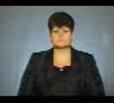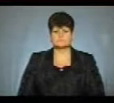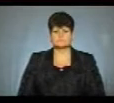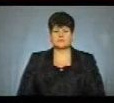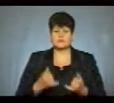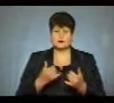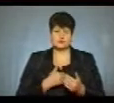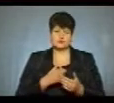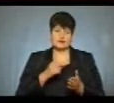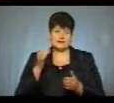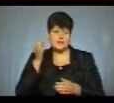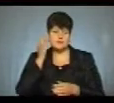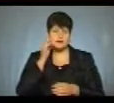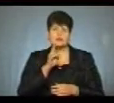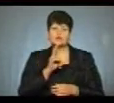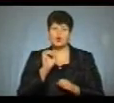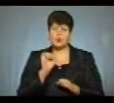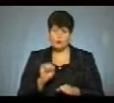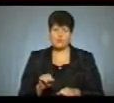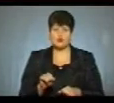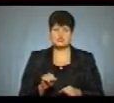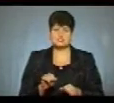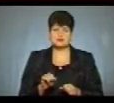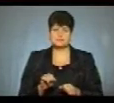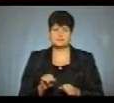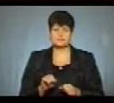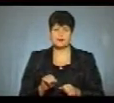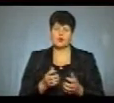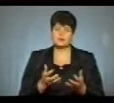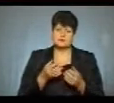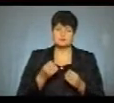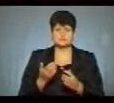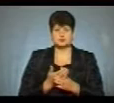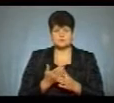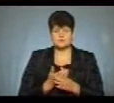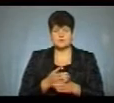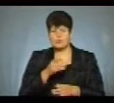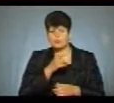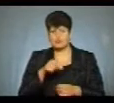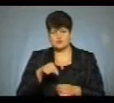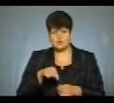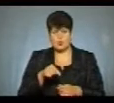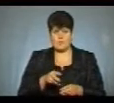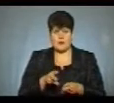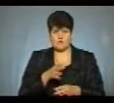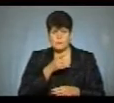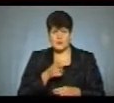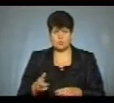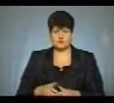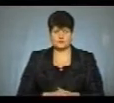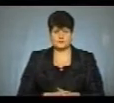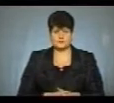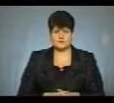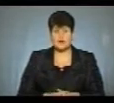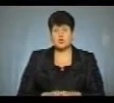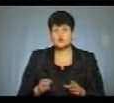Наразі хочу, щоб ви нагадали, хто може безпосередньо розраховувати на субсидії упродовж цього опалювального періоду.